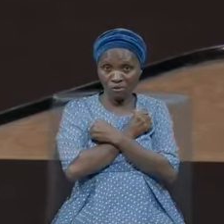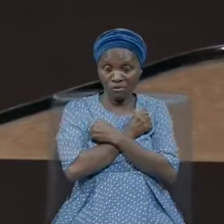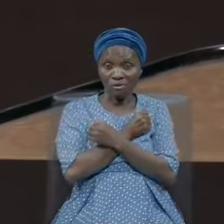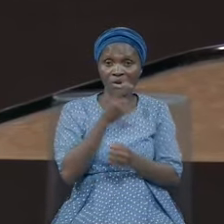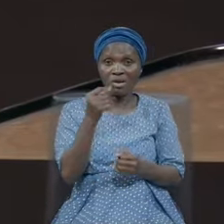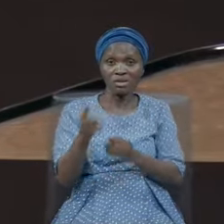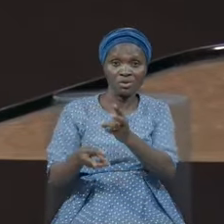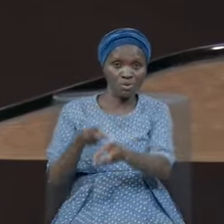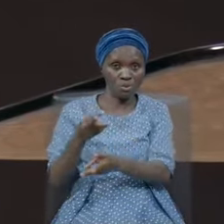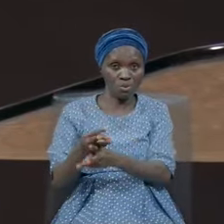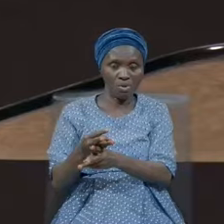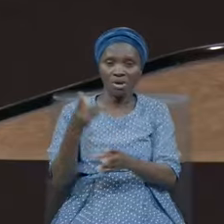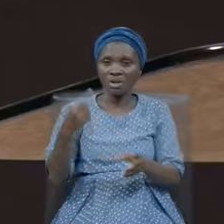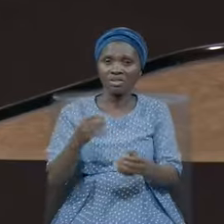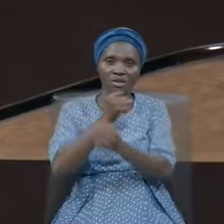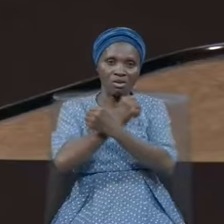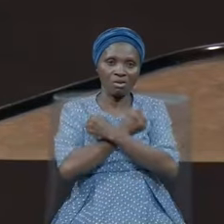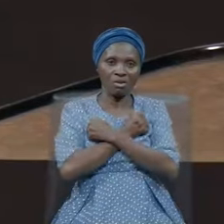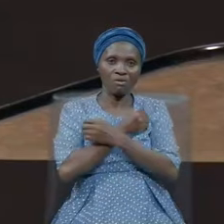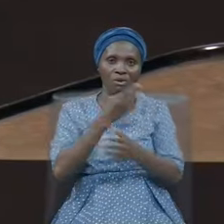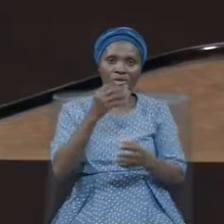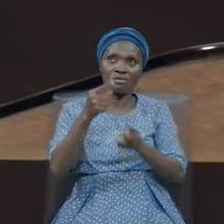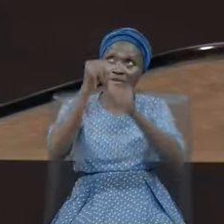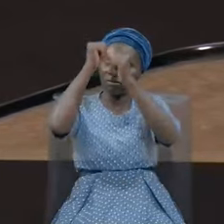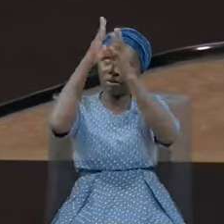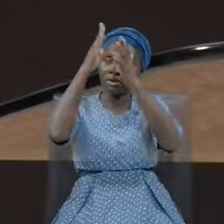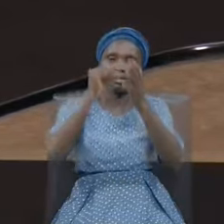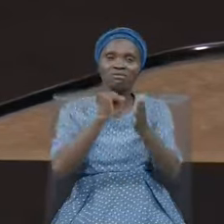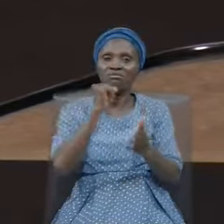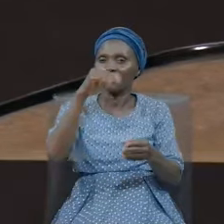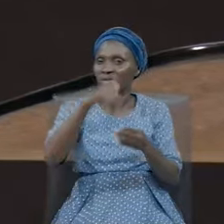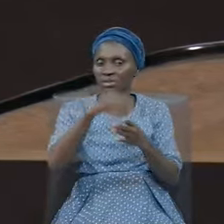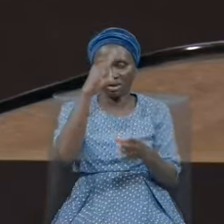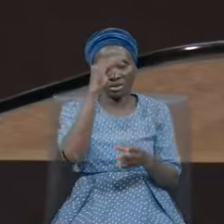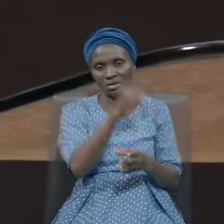l'amour du Père n'est point en lui.